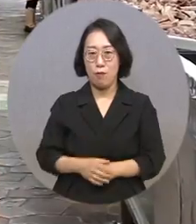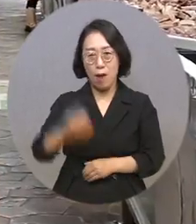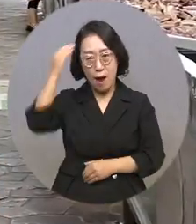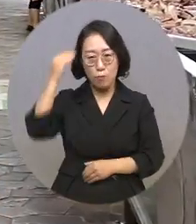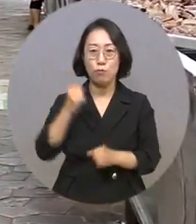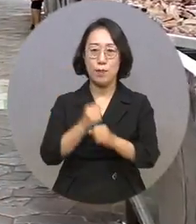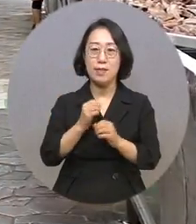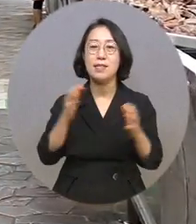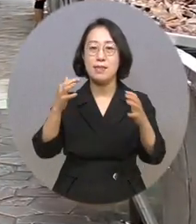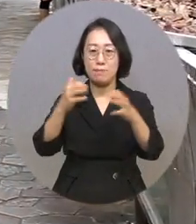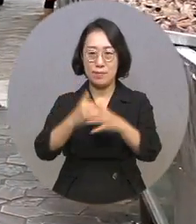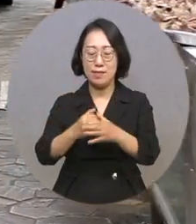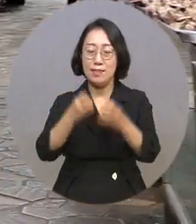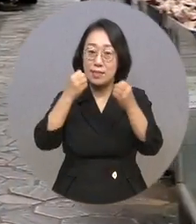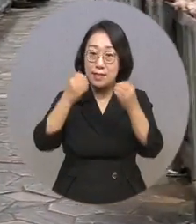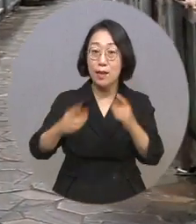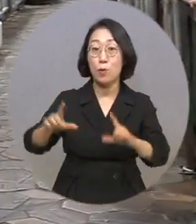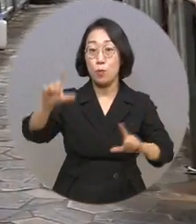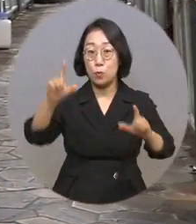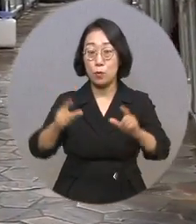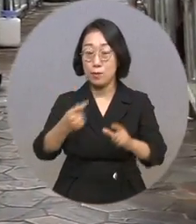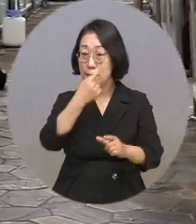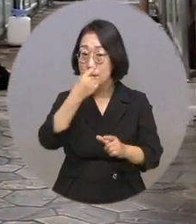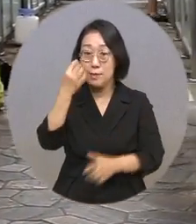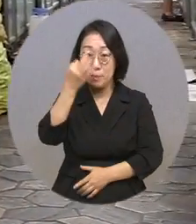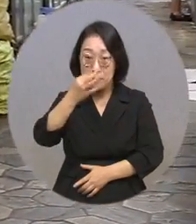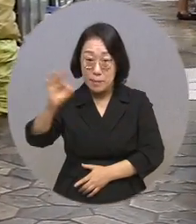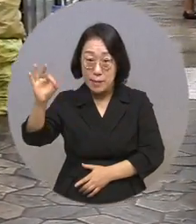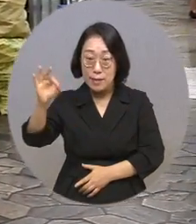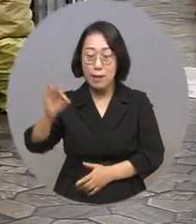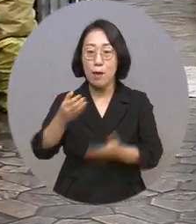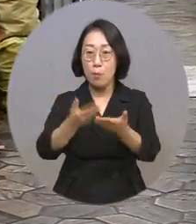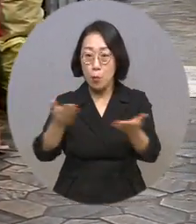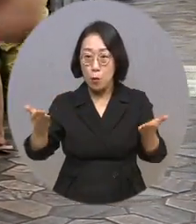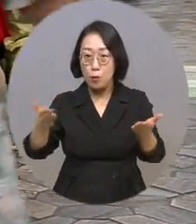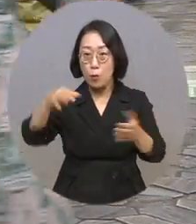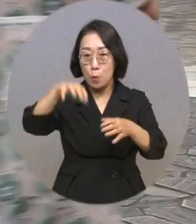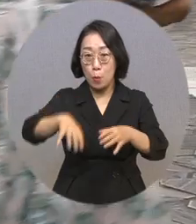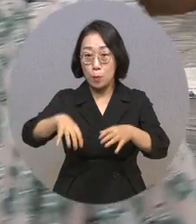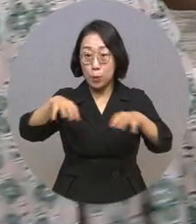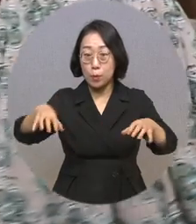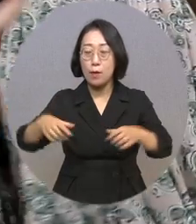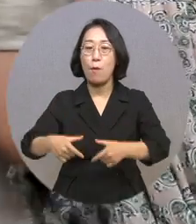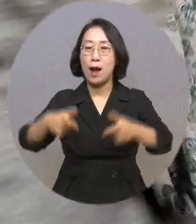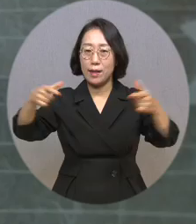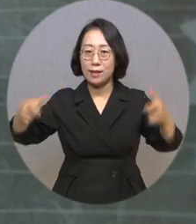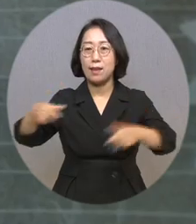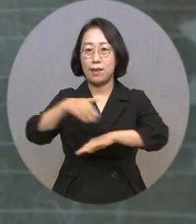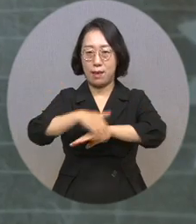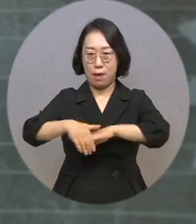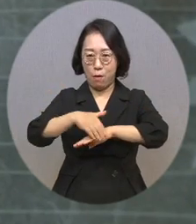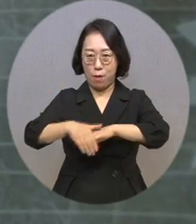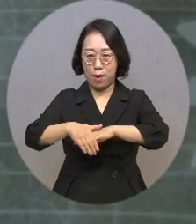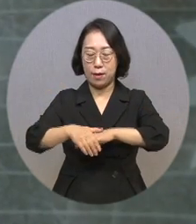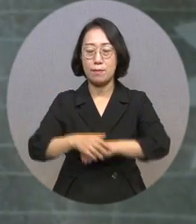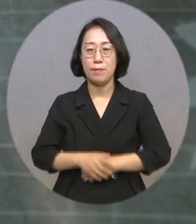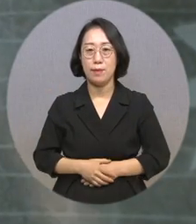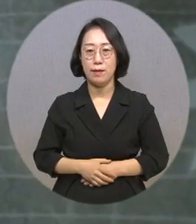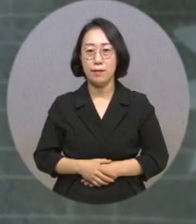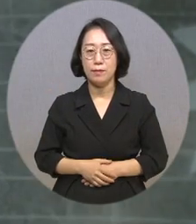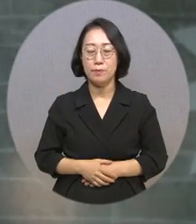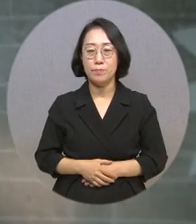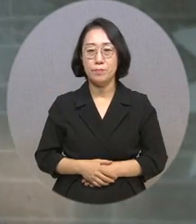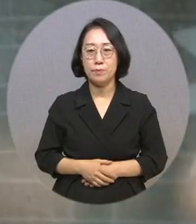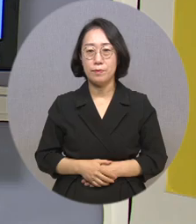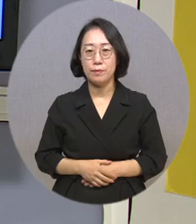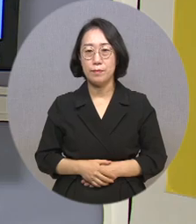국산 김치를 새 모델로 한 안심 밥상 먹거리 골목을 확대할 계획입니다. 복지TV 뉴스